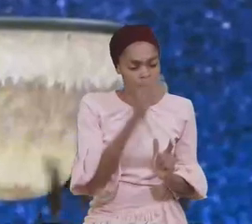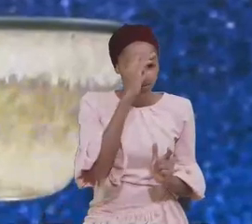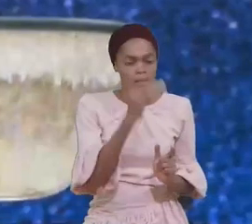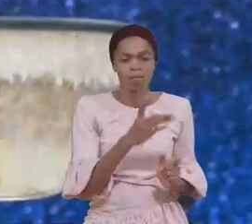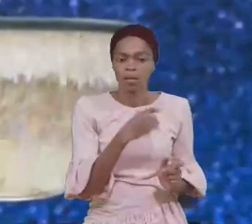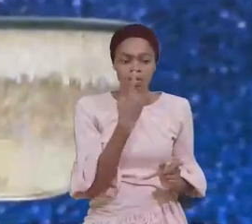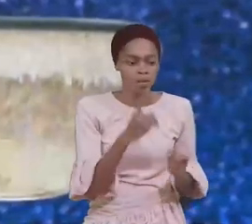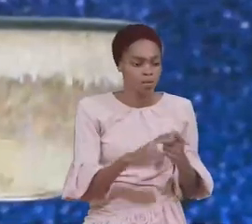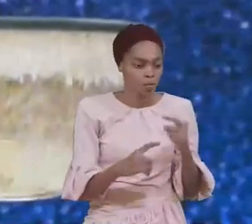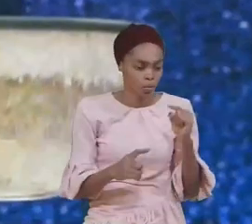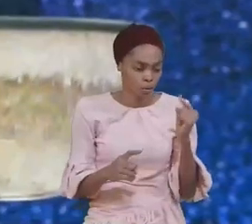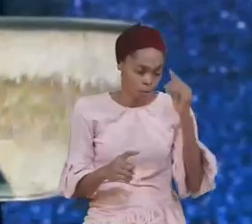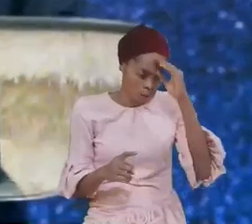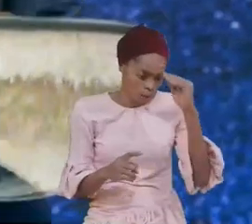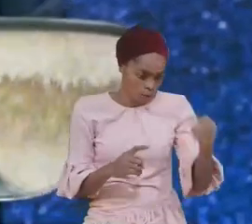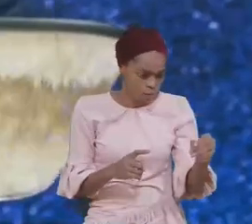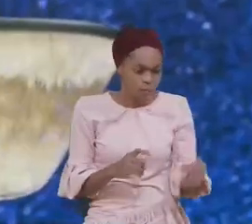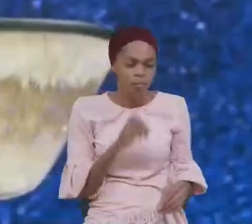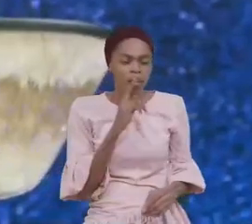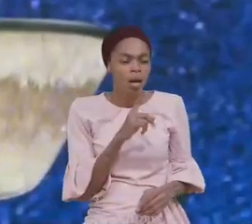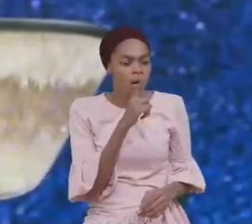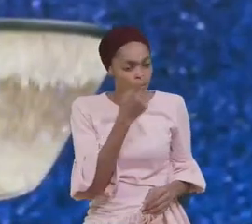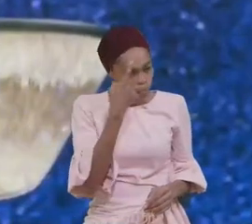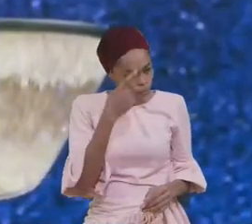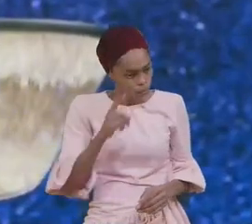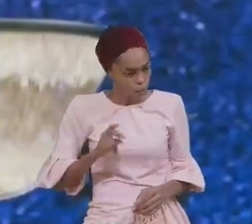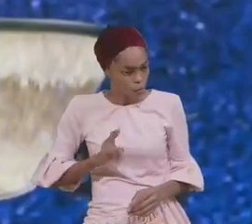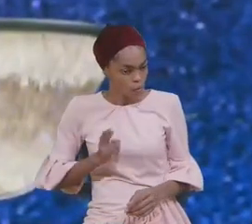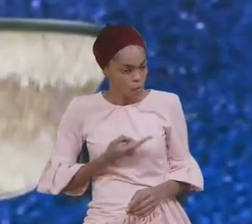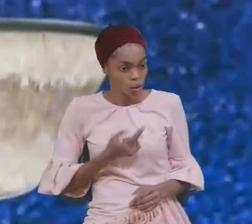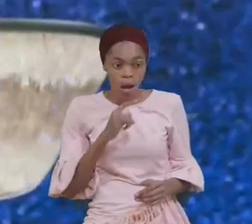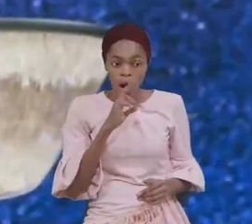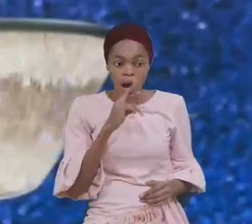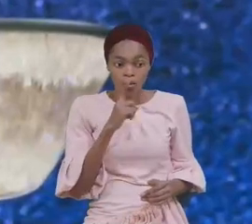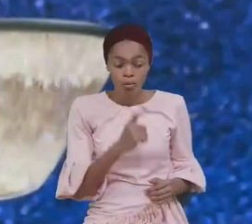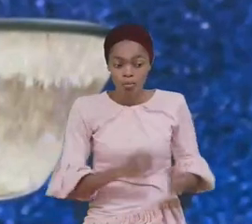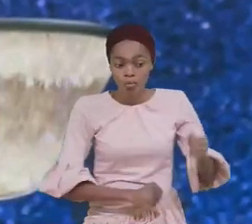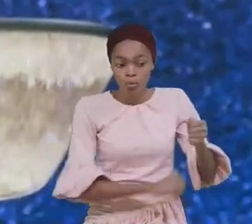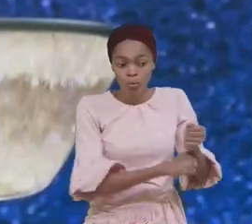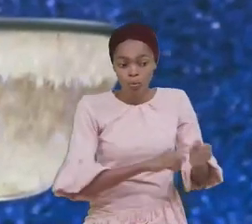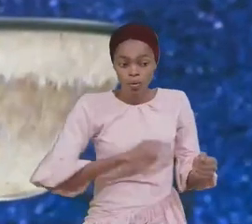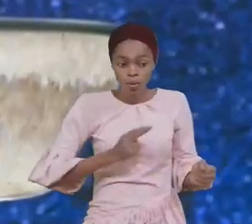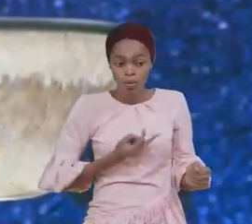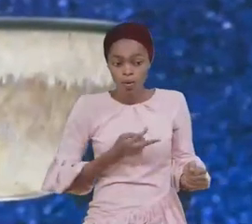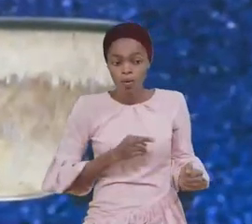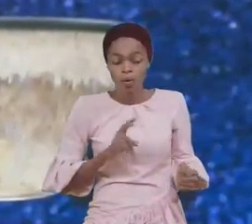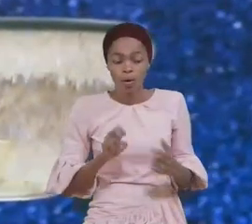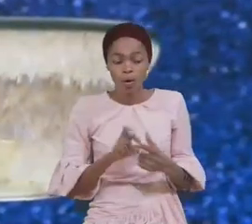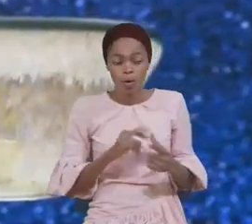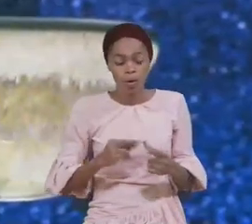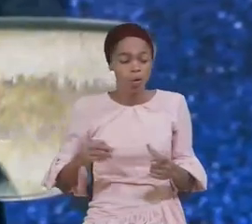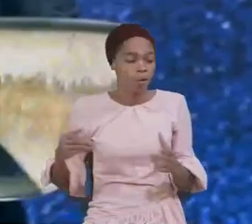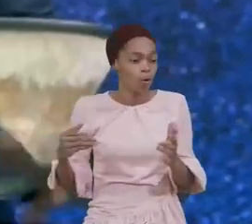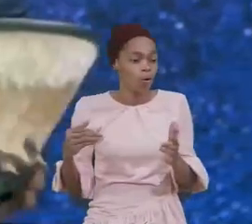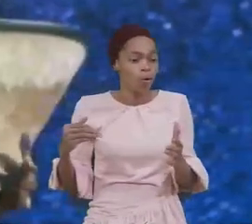dit, « Es-tu des nôtres ou de nos ennemis ?» Ou de nos ennemis.